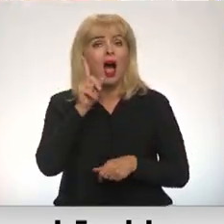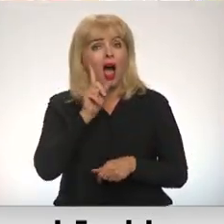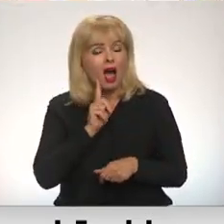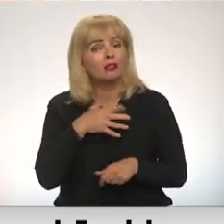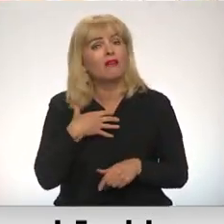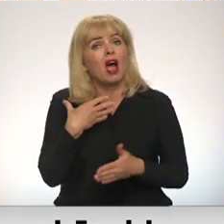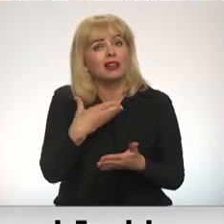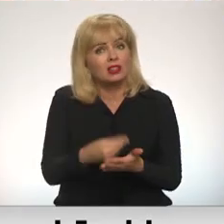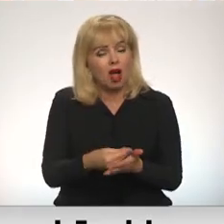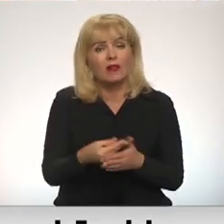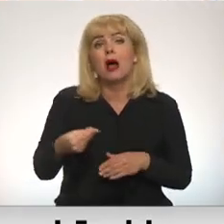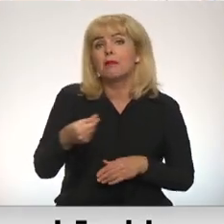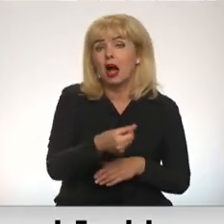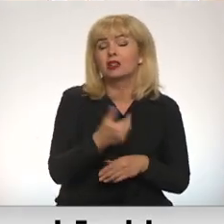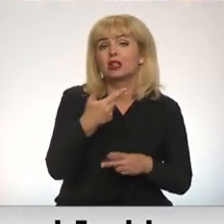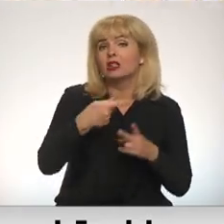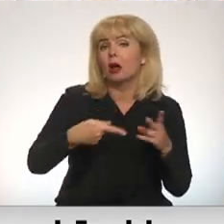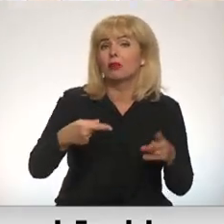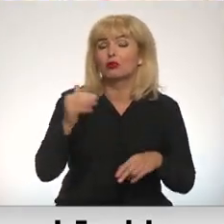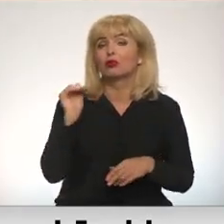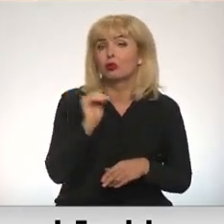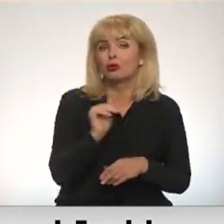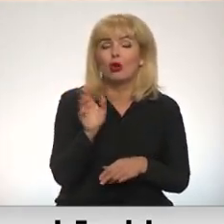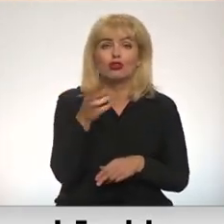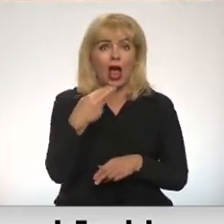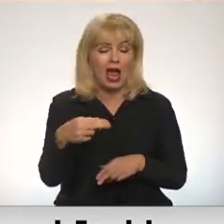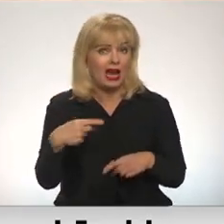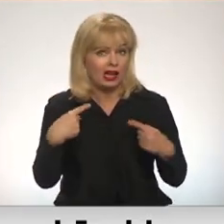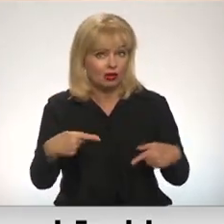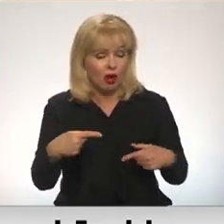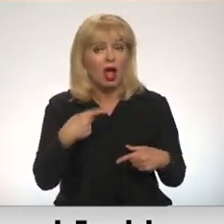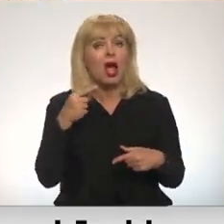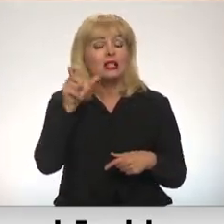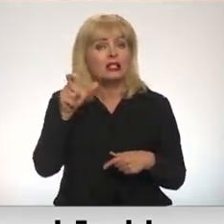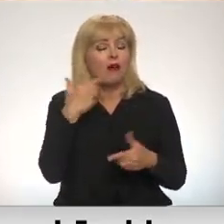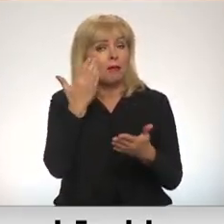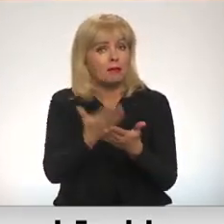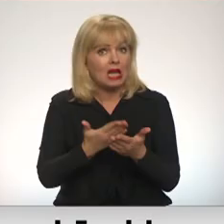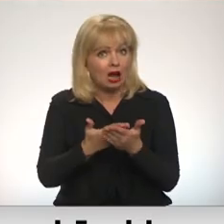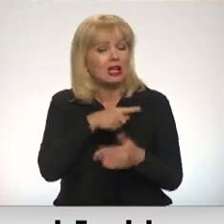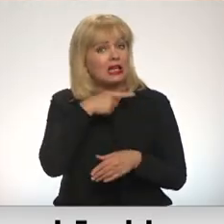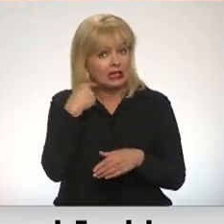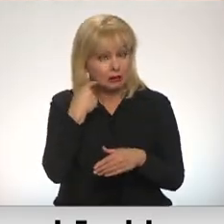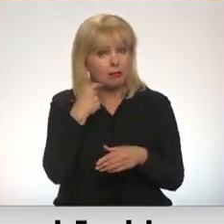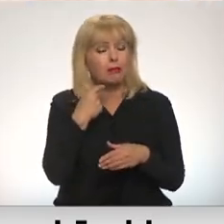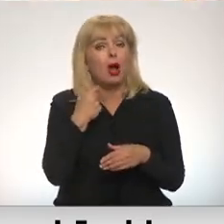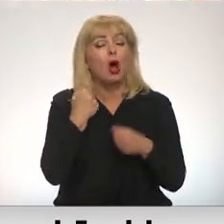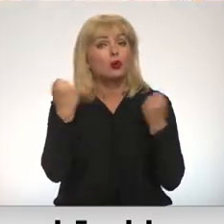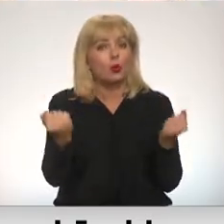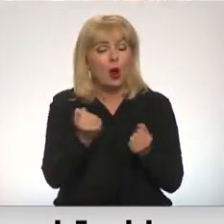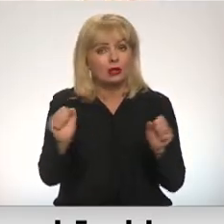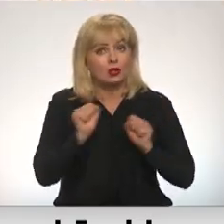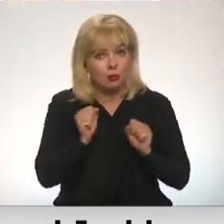savs. Tāds maksā ap 3,5 tūkstoši eiro. Ja cilvēks pierāda savu vēlmi nodarboties ar sportu, tad valsts finansē